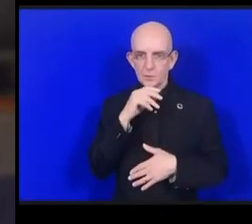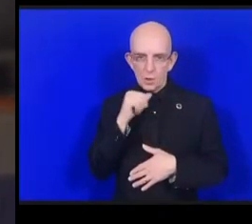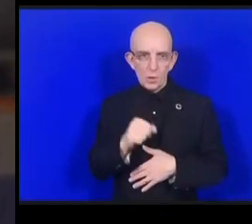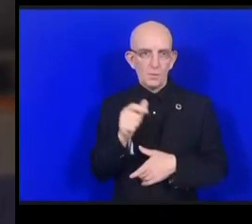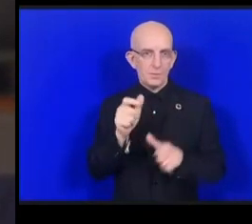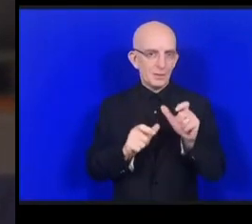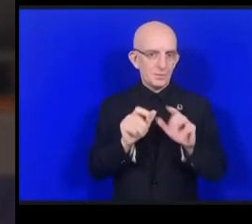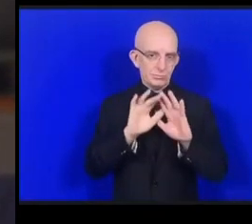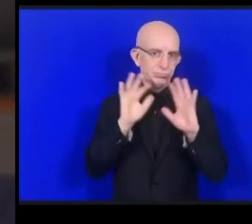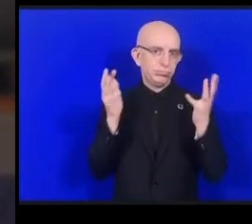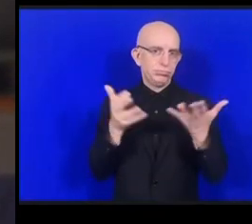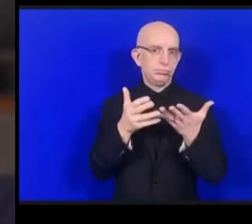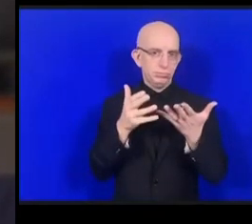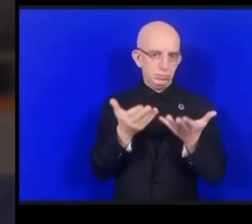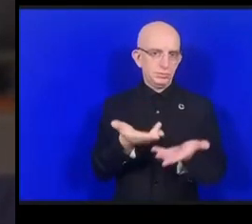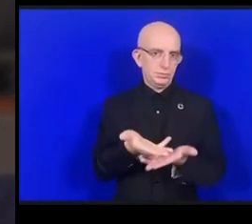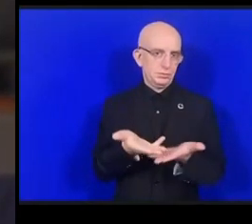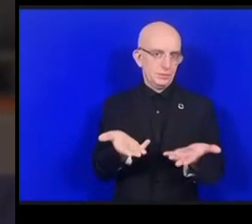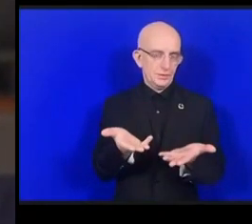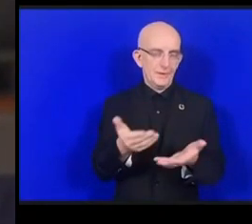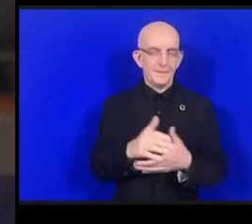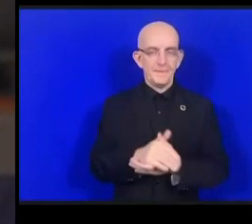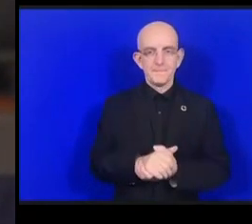et